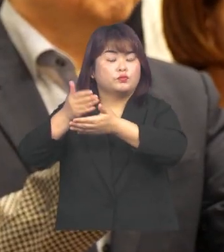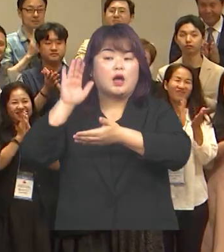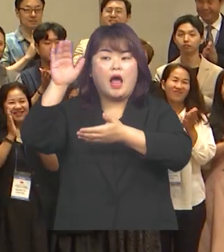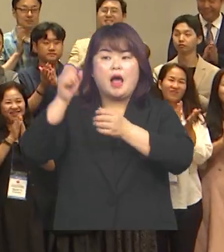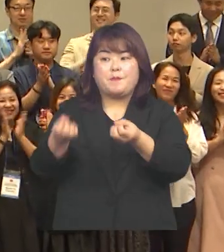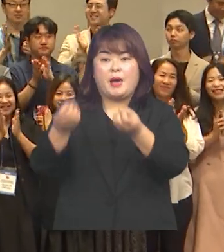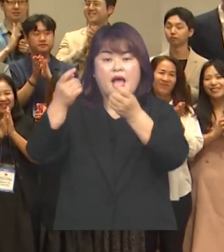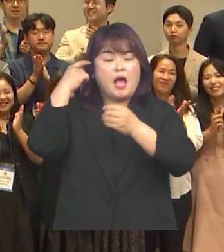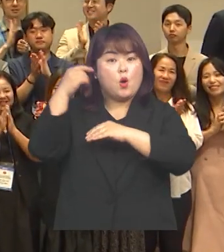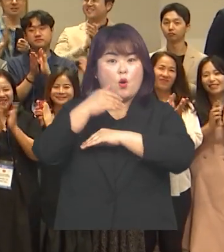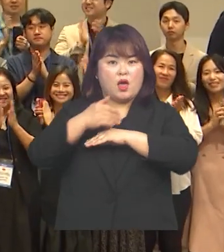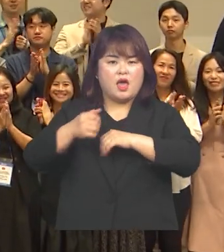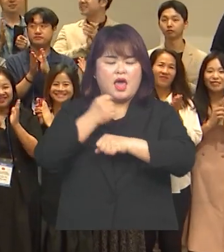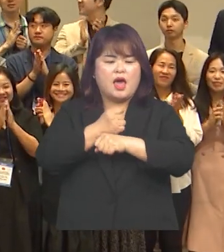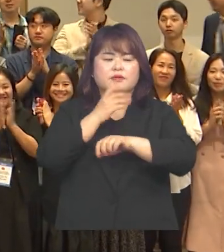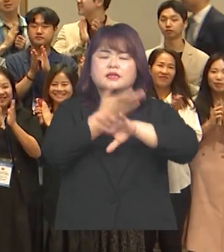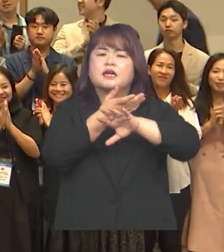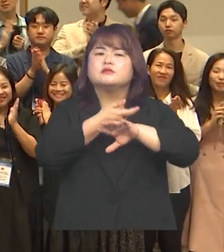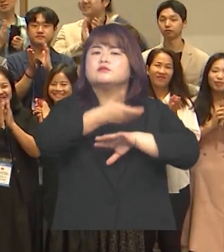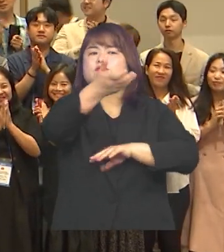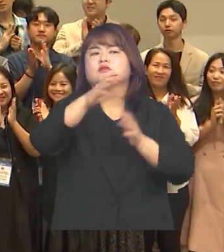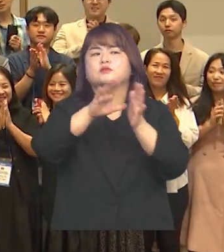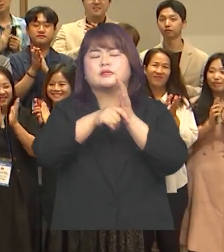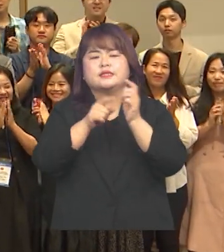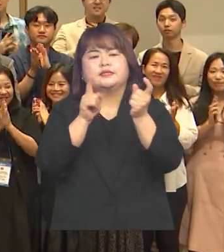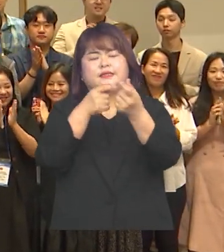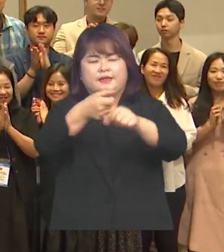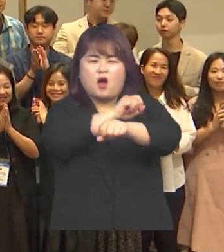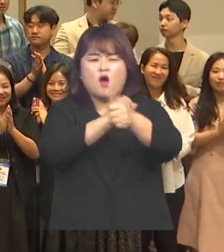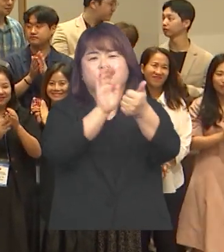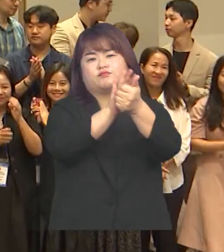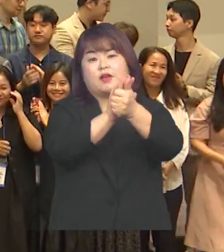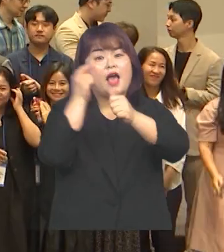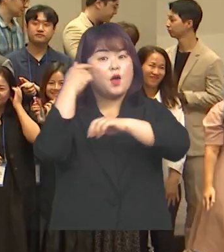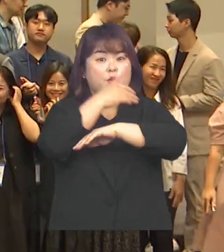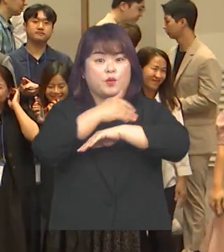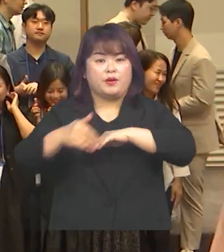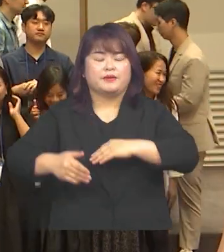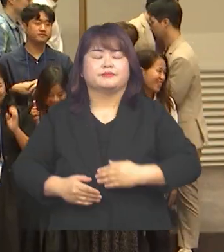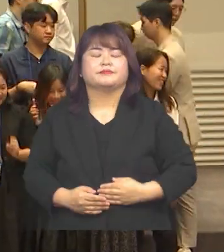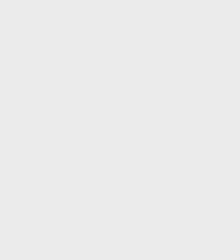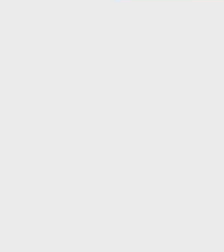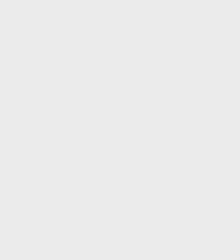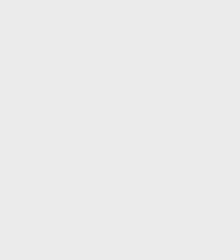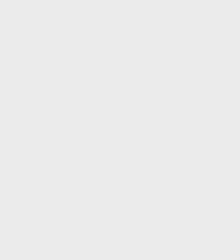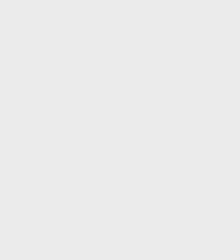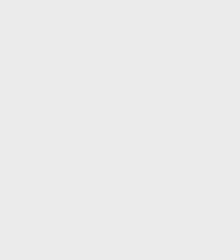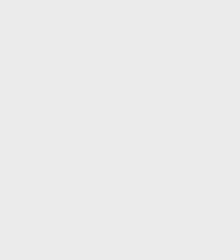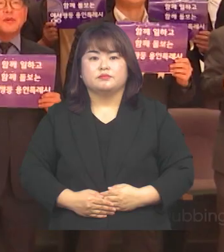수출 상담회를 마련해 관내 기업의 해외 시장 진출을 적극적으로 장려할 예정입니다.